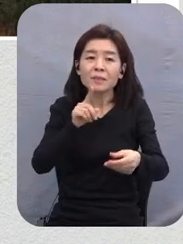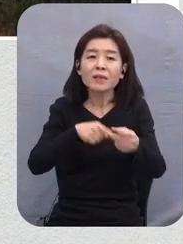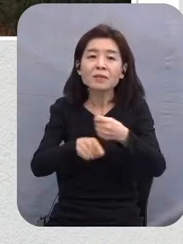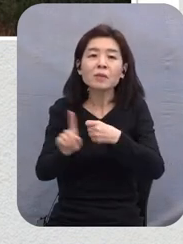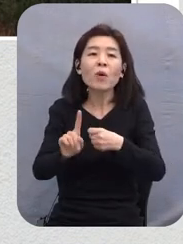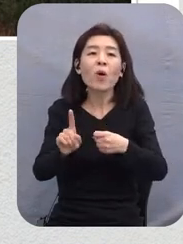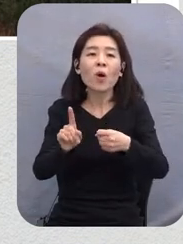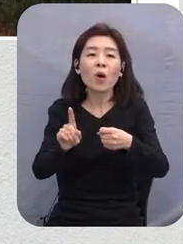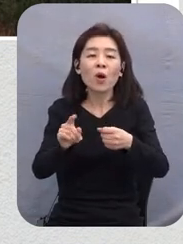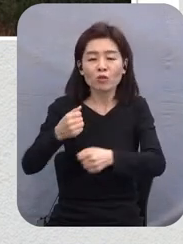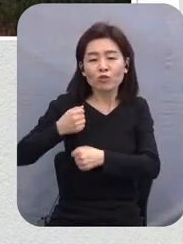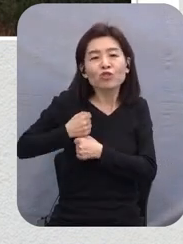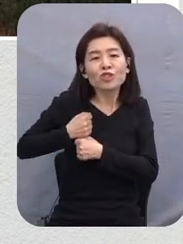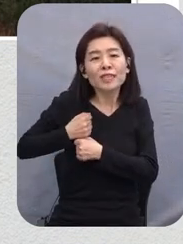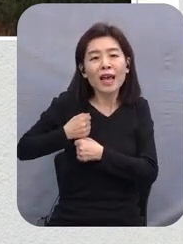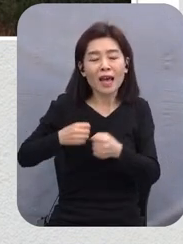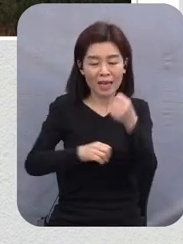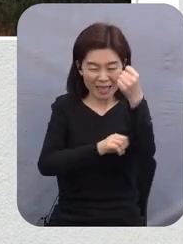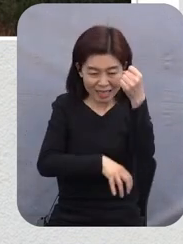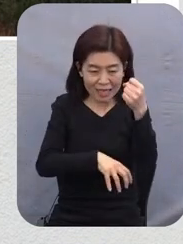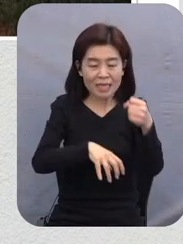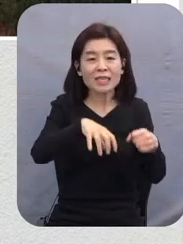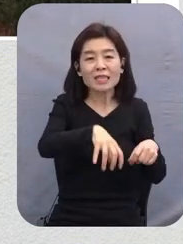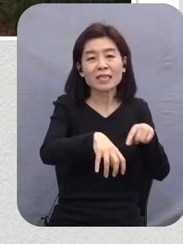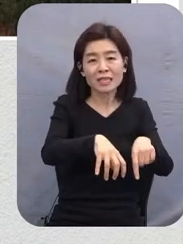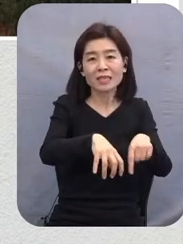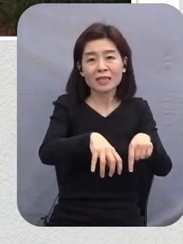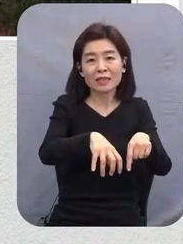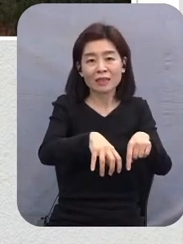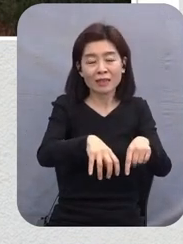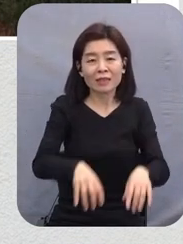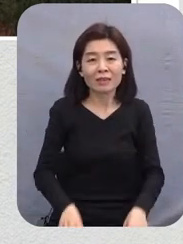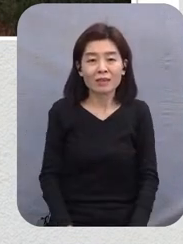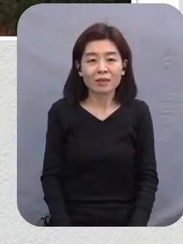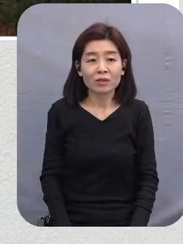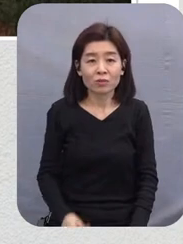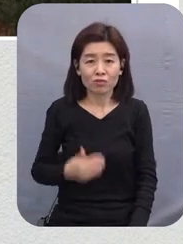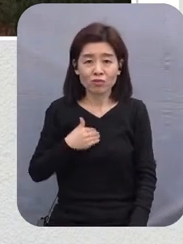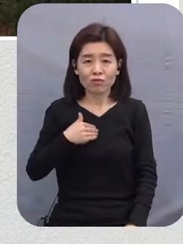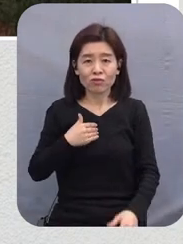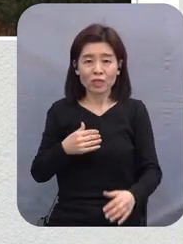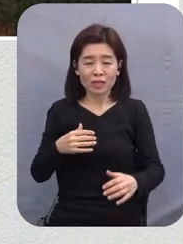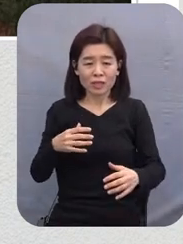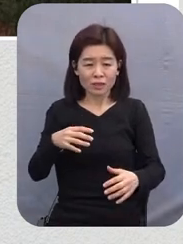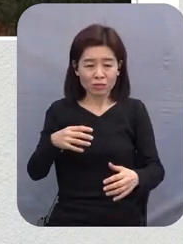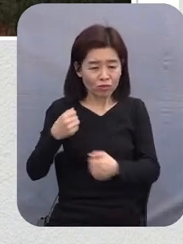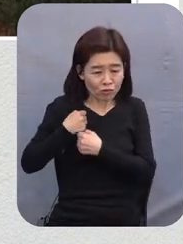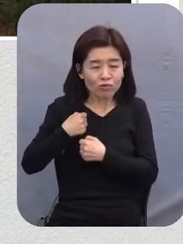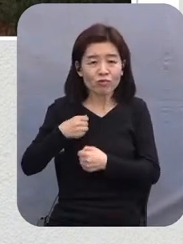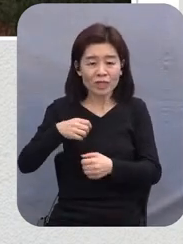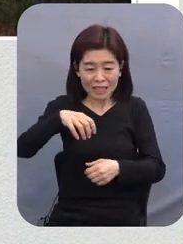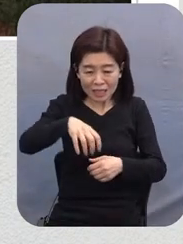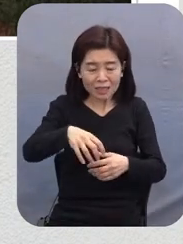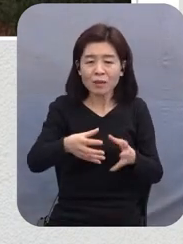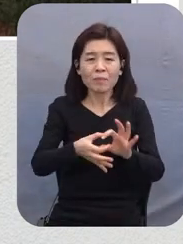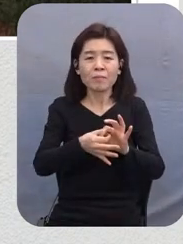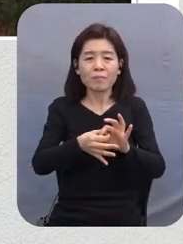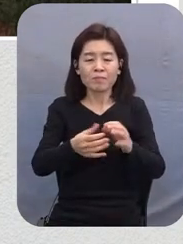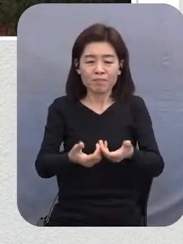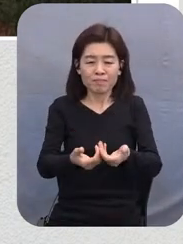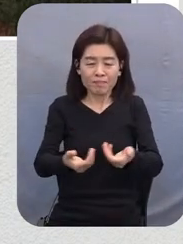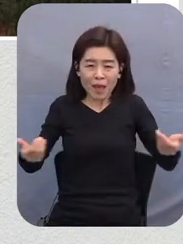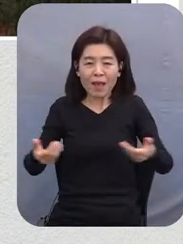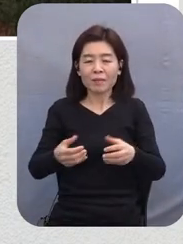아니에요. 우리는 이런 것들과 헤어질 결심을 해야 되는 거죠. 그런데 재미있는